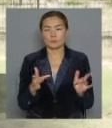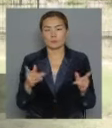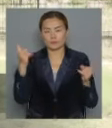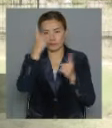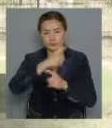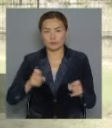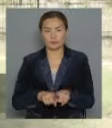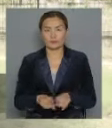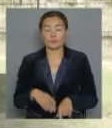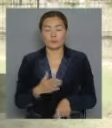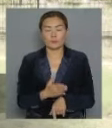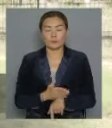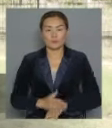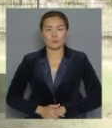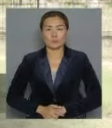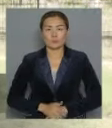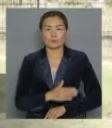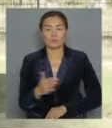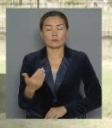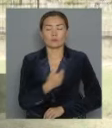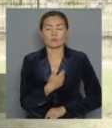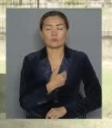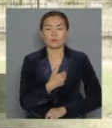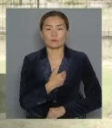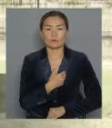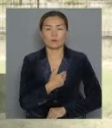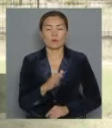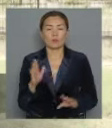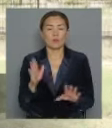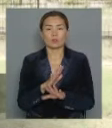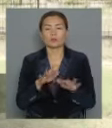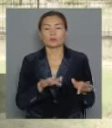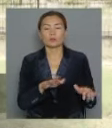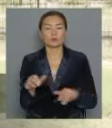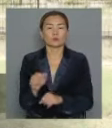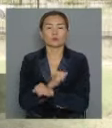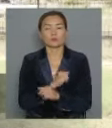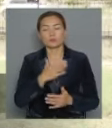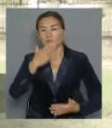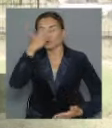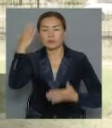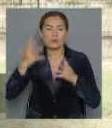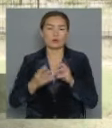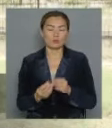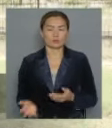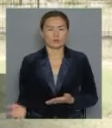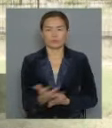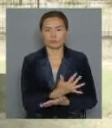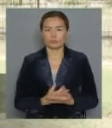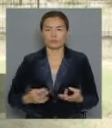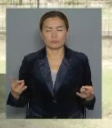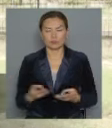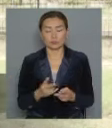жарияланды. Сіздерден сұрайтынымыз, мына табиғат аясына шыққан кезде демалған кездерінде отты